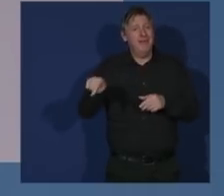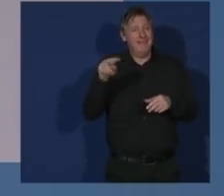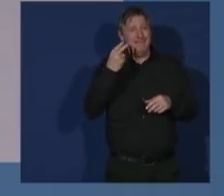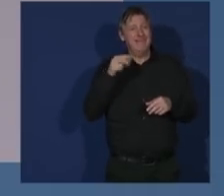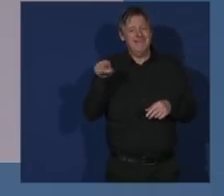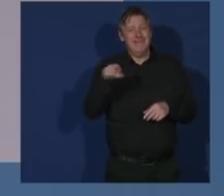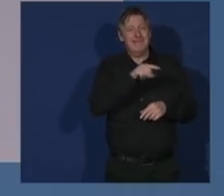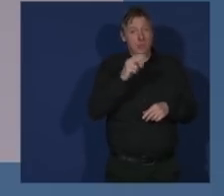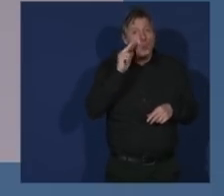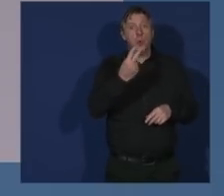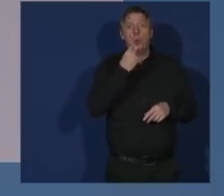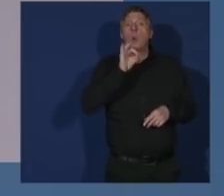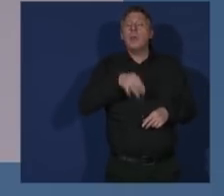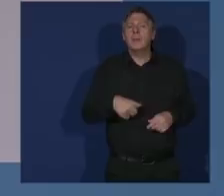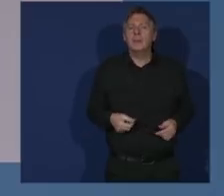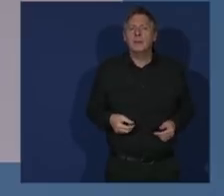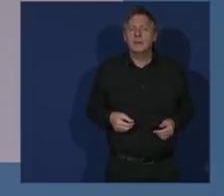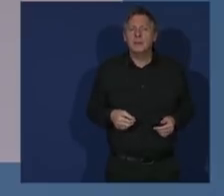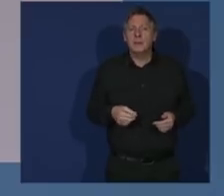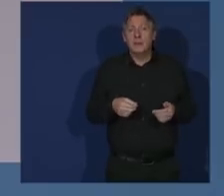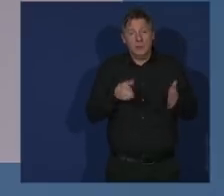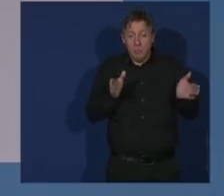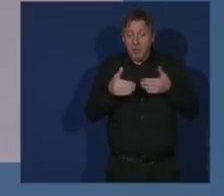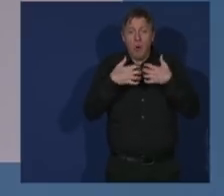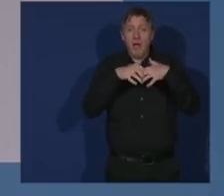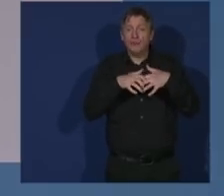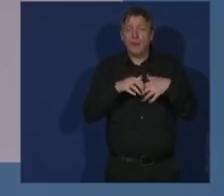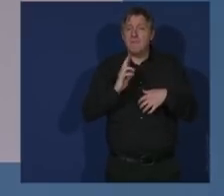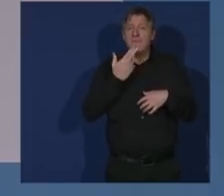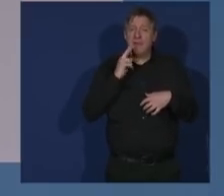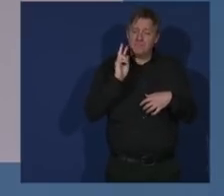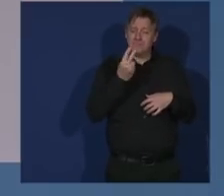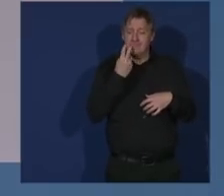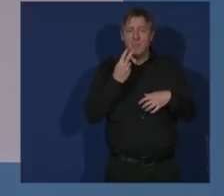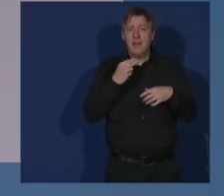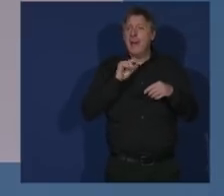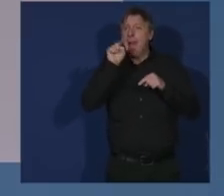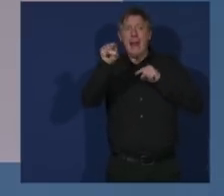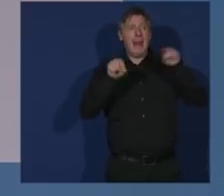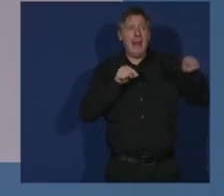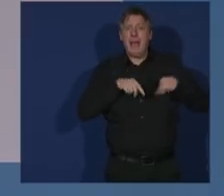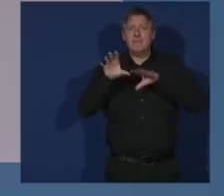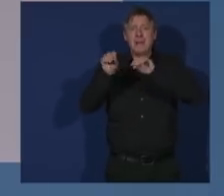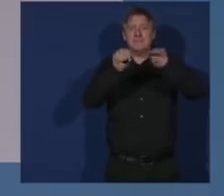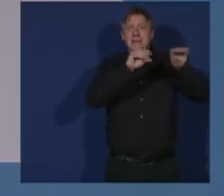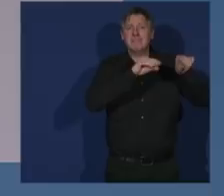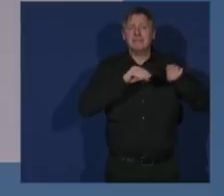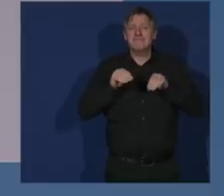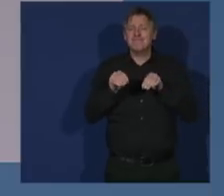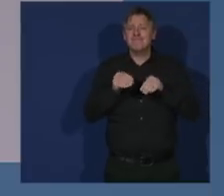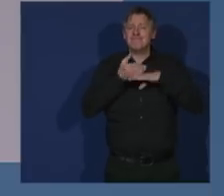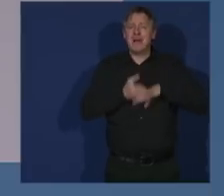disons-nous les choses. Oui, nous ne sommes pas totalement là où nous voudrions être. Il y a trop de